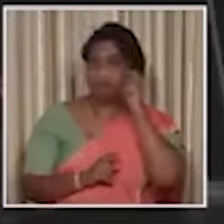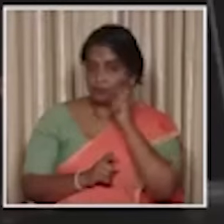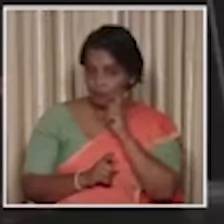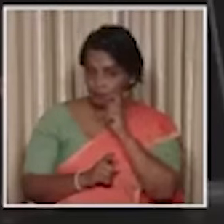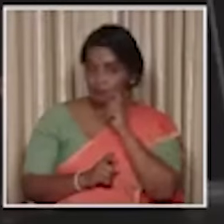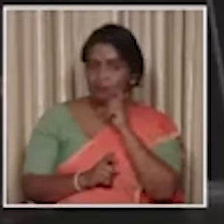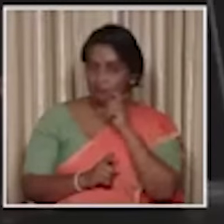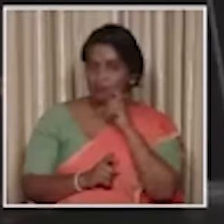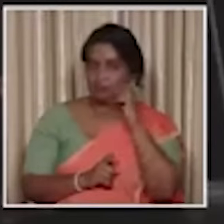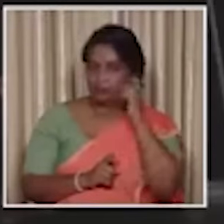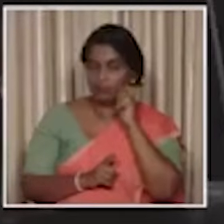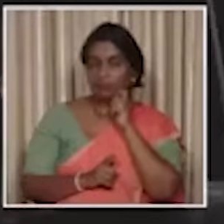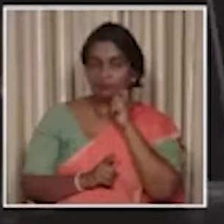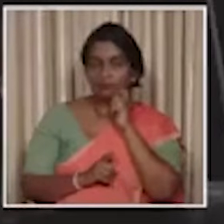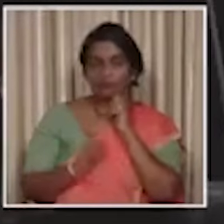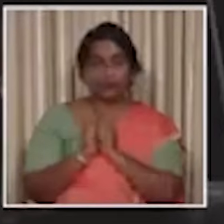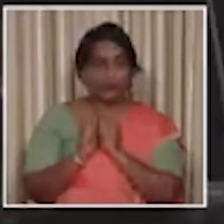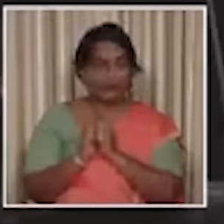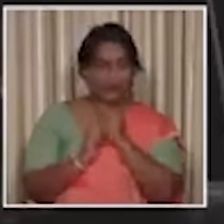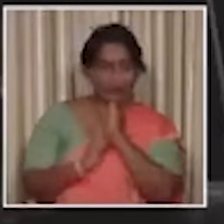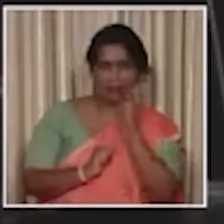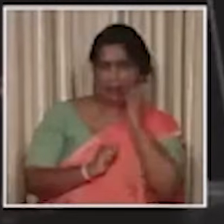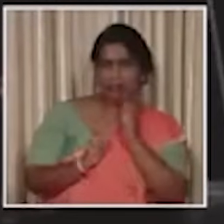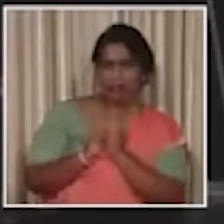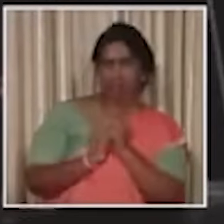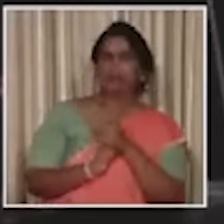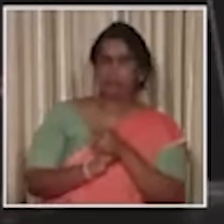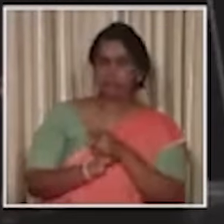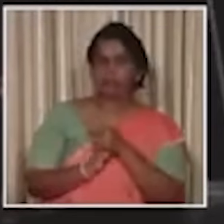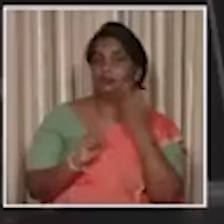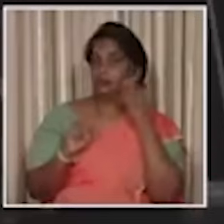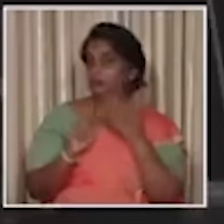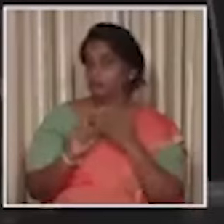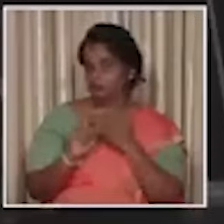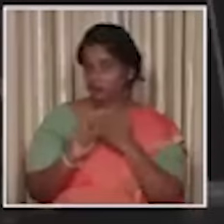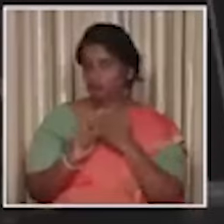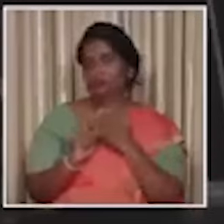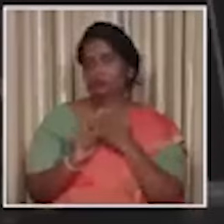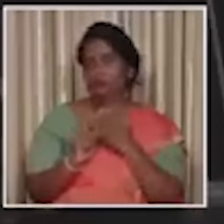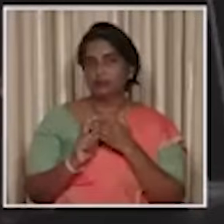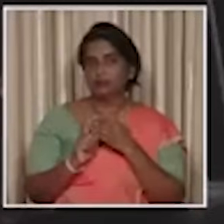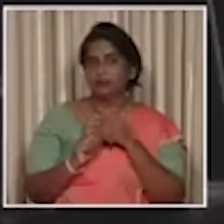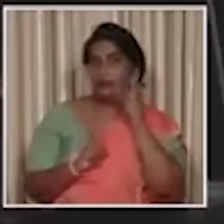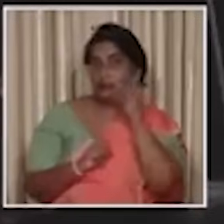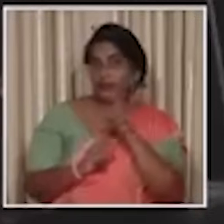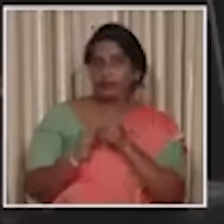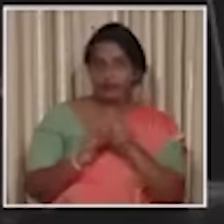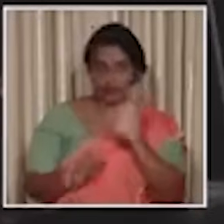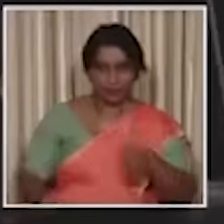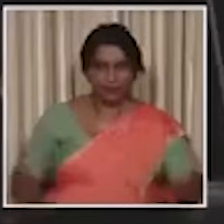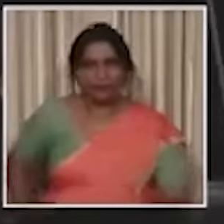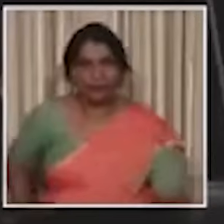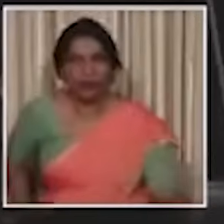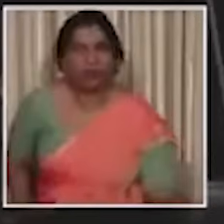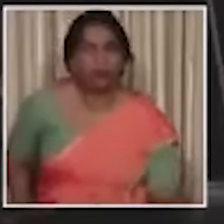பயங்கரவாத முலாம் குறித்த எந்த குறியீடுகளும் அவற்றில் காட்சிப்படுத்தப்படவில்லை. ஆனால் போரை நினைவுபடுத்துகின்ற நல்லிணக்கத்தை சீர்குலைக்கின்ற